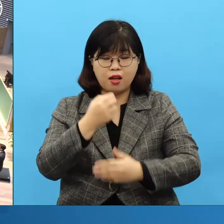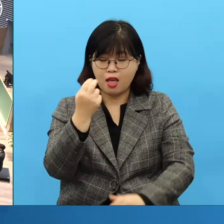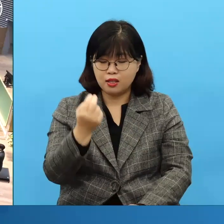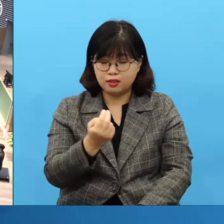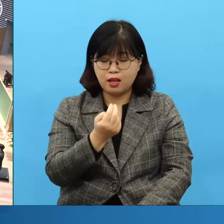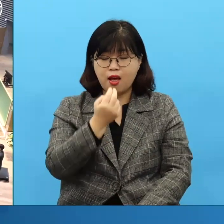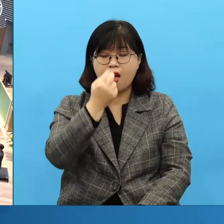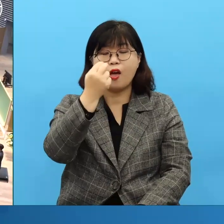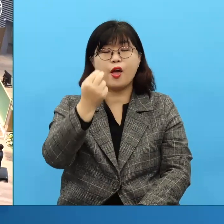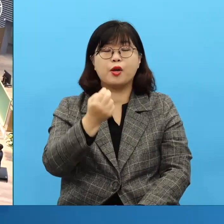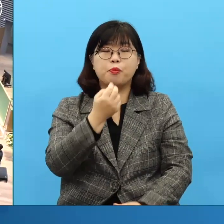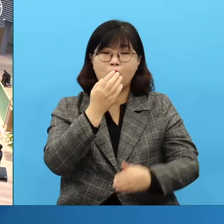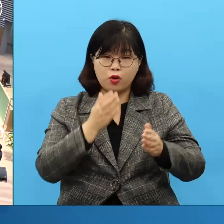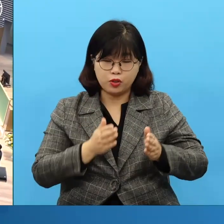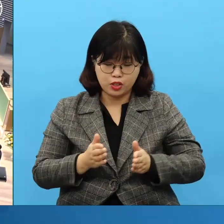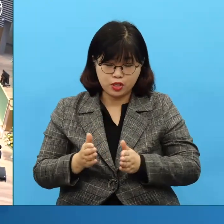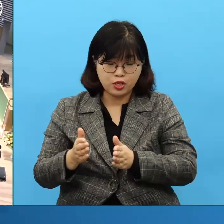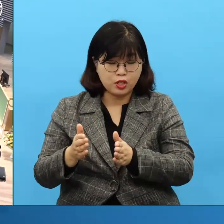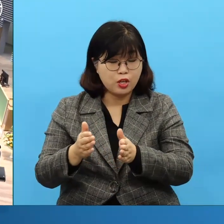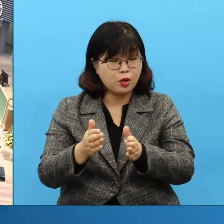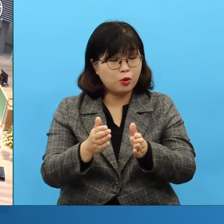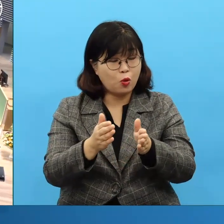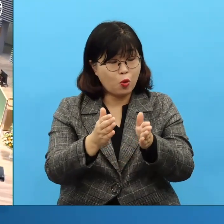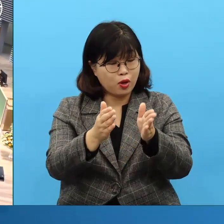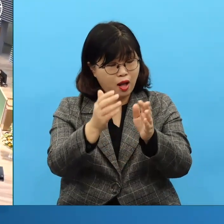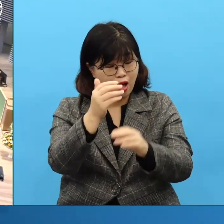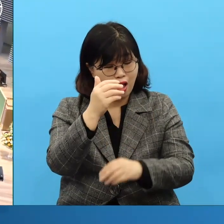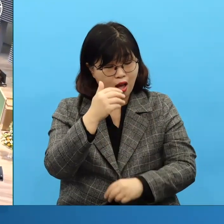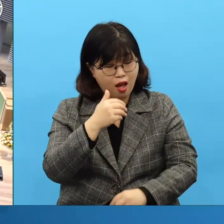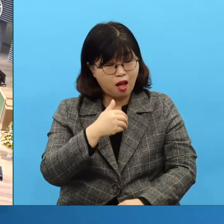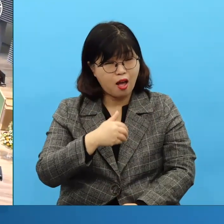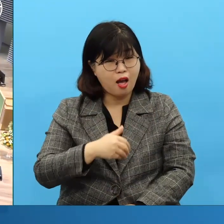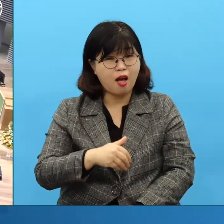받아 생명 길을